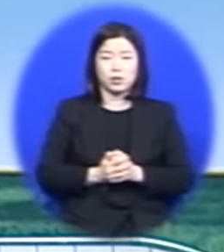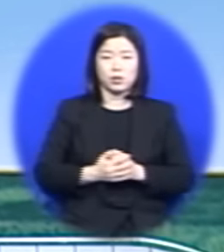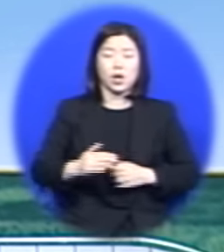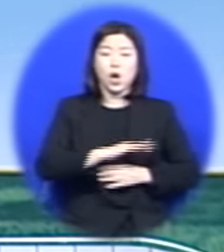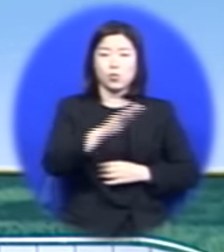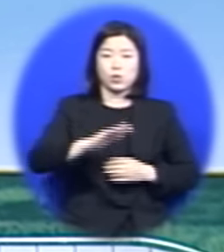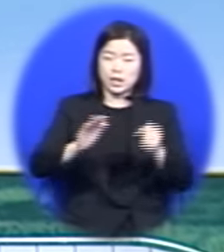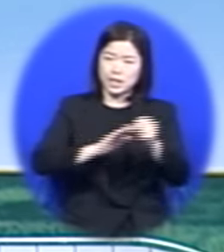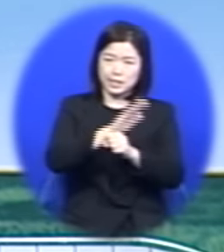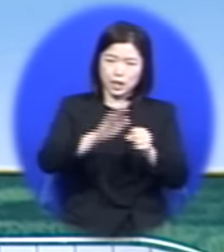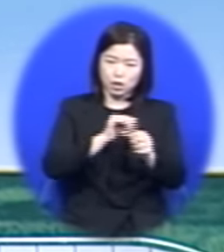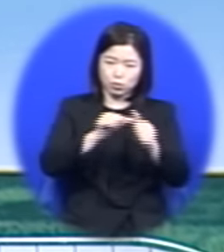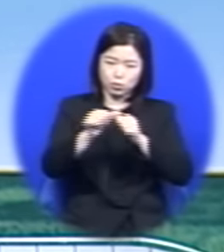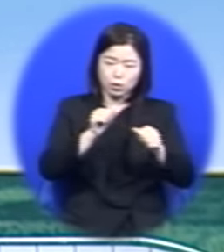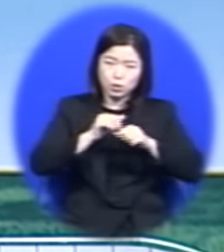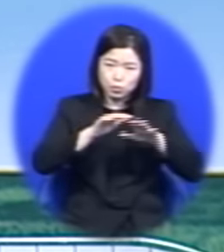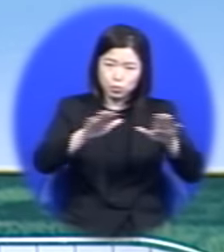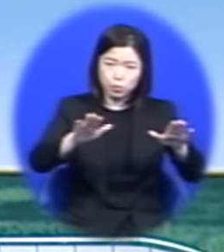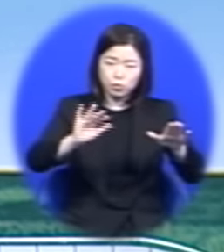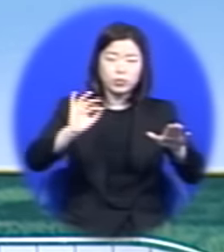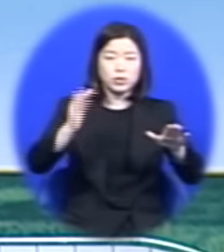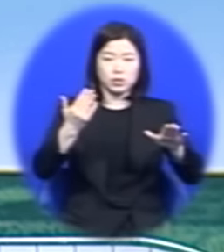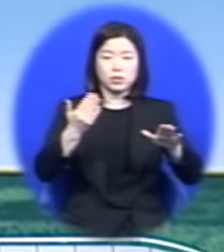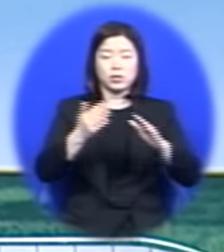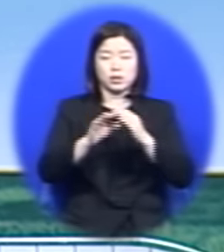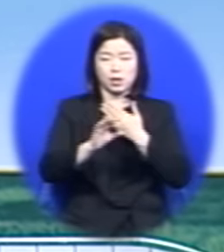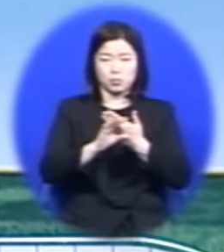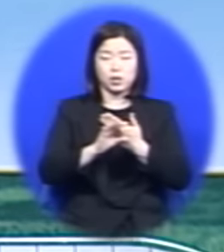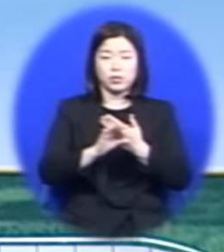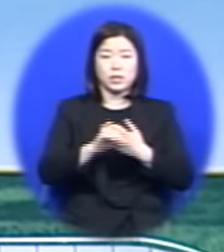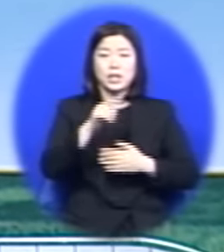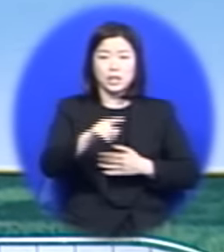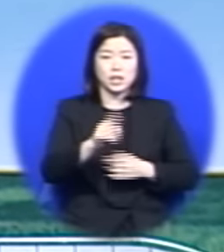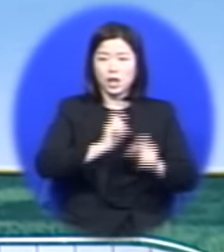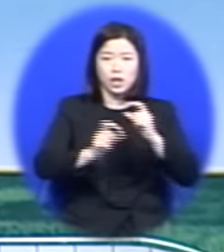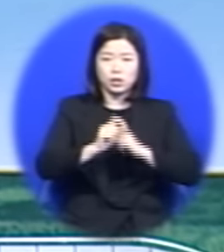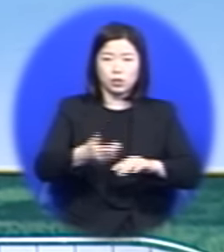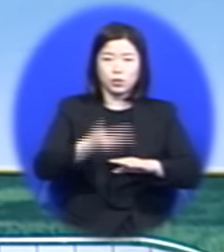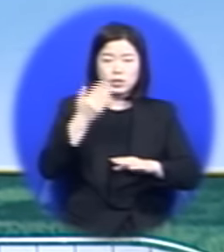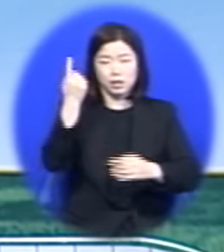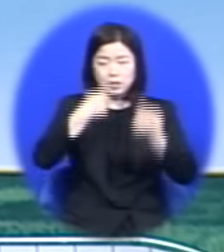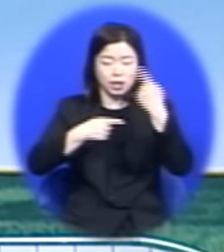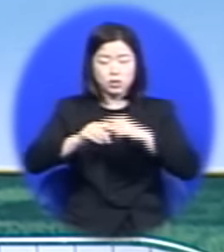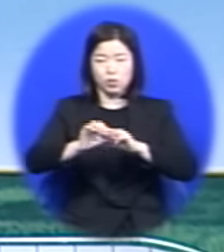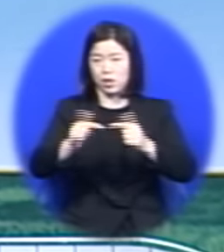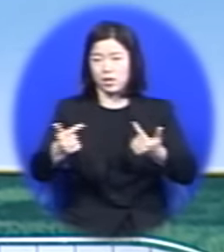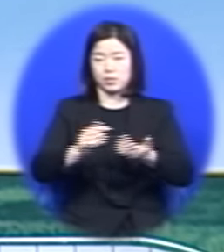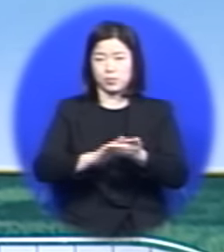우리가 사랑으로 소문난 사람이 되면 그러면 이게 더 이상 상처가 안 돼요.